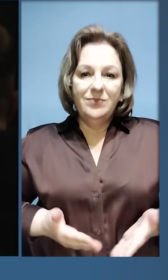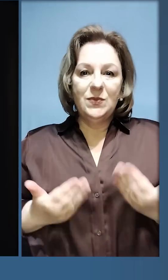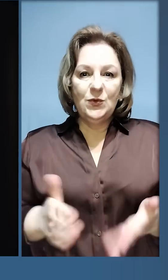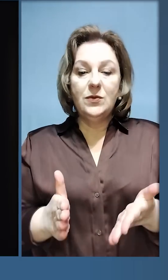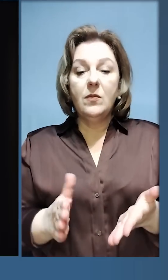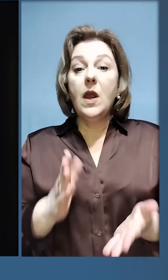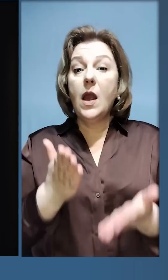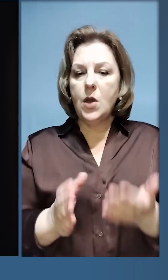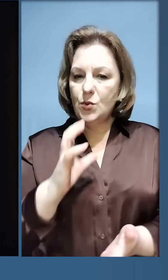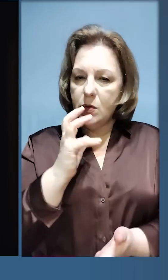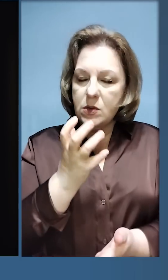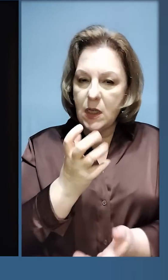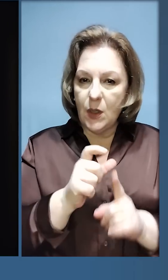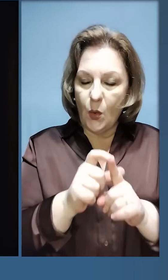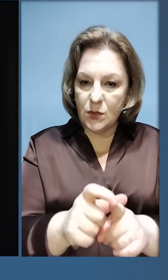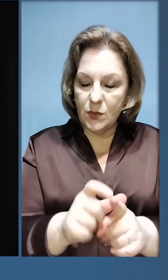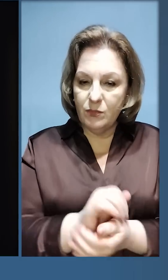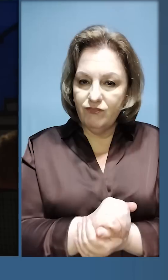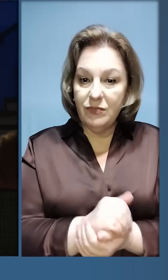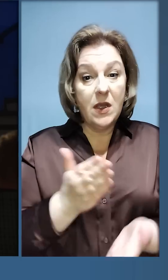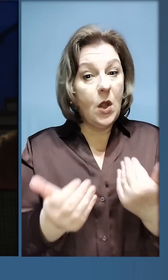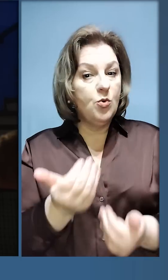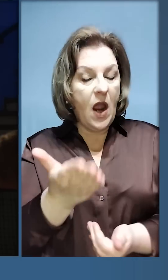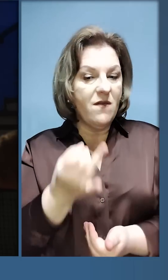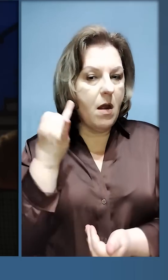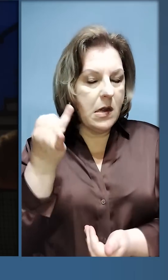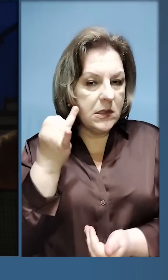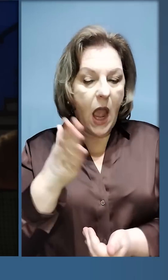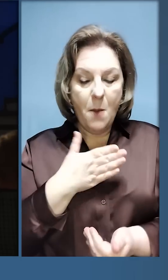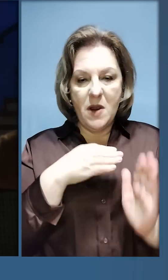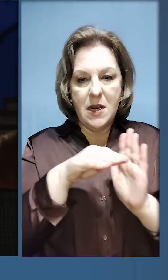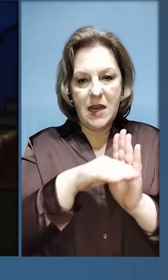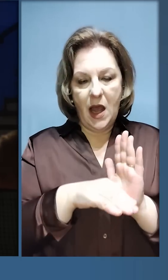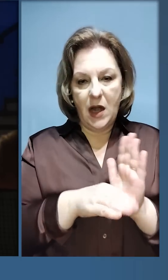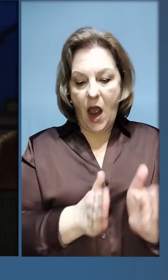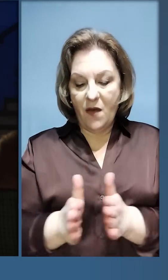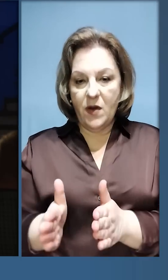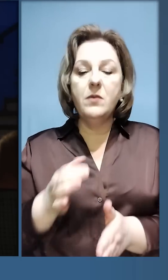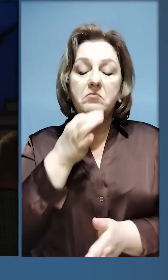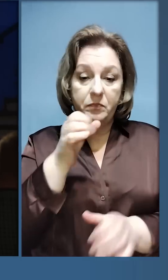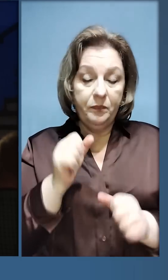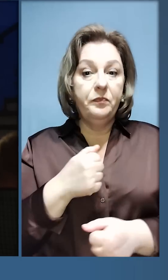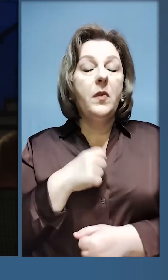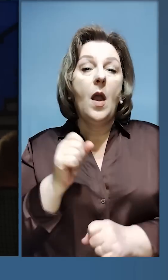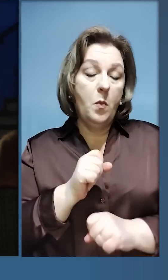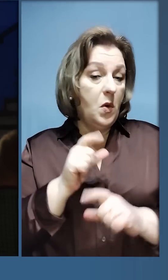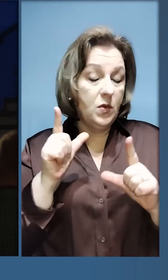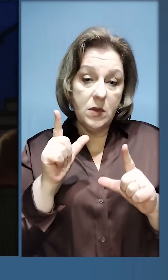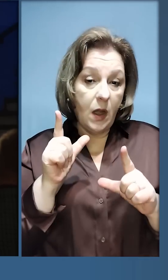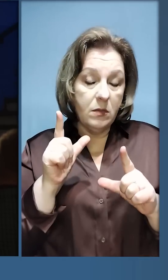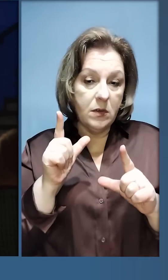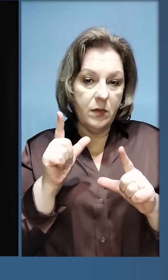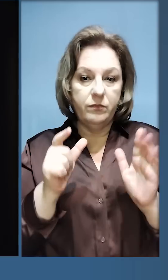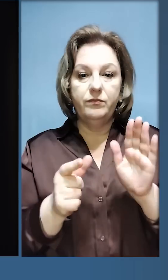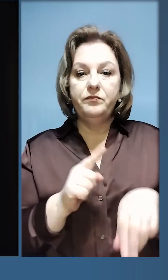проснувся. Якщо серйозно, якщо вас цікавить мій графік, я можу вам сказати.